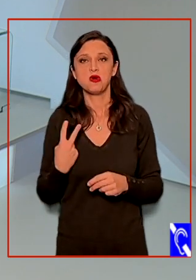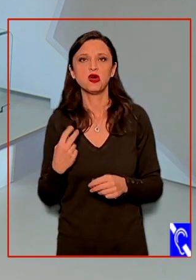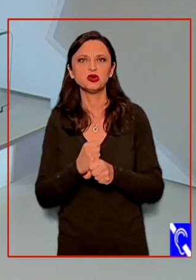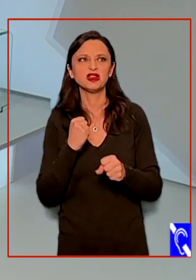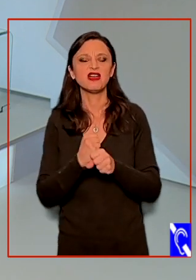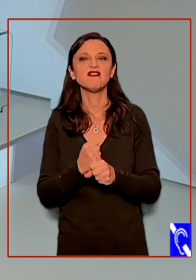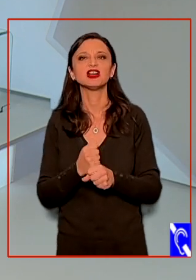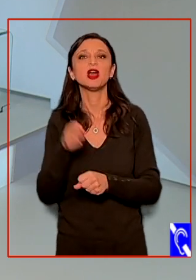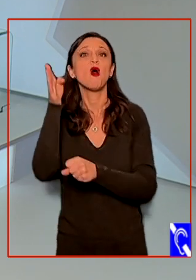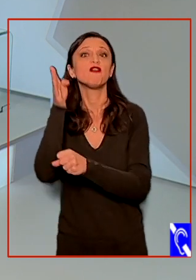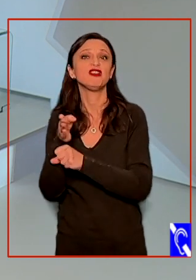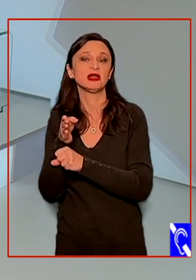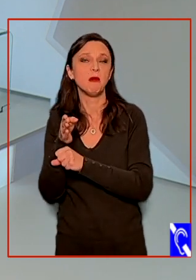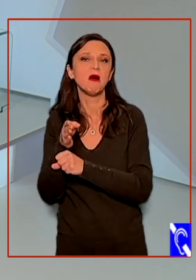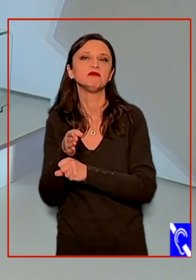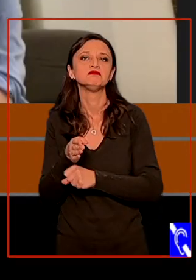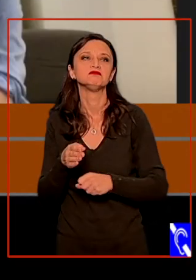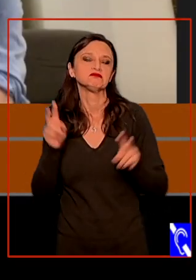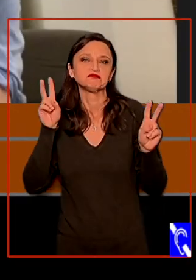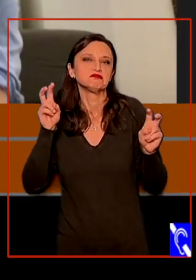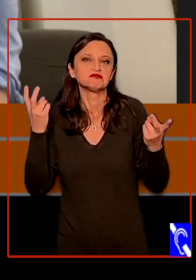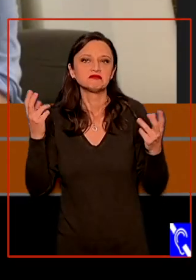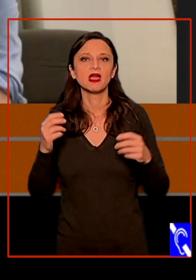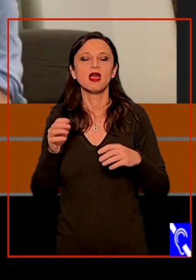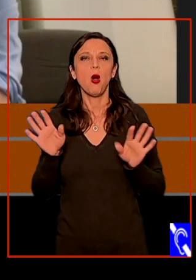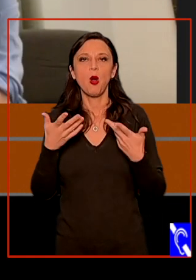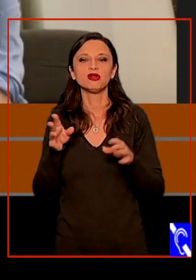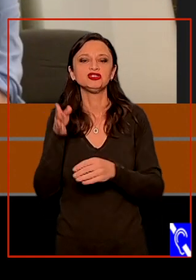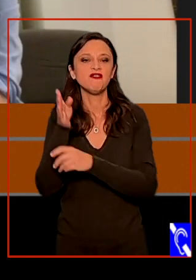firmă, SC Geo and Ovidiu SRL, și